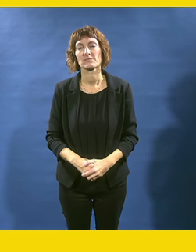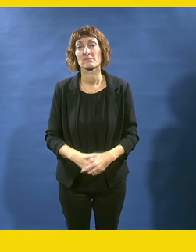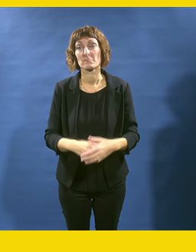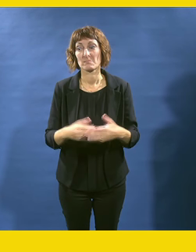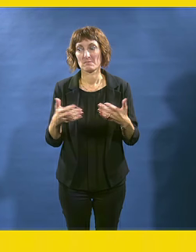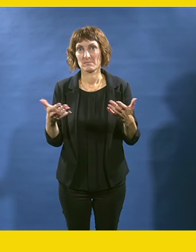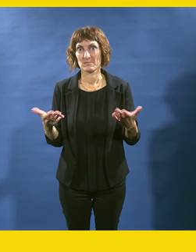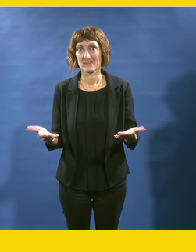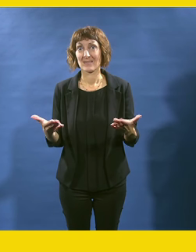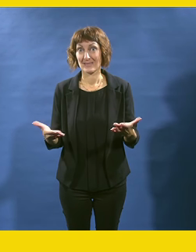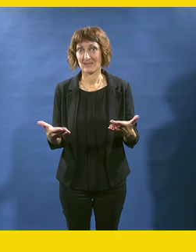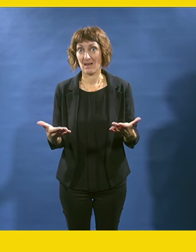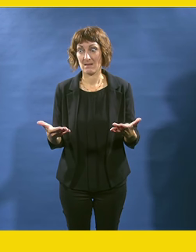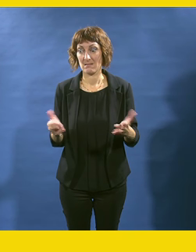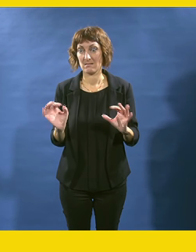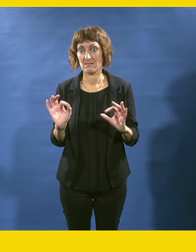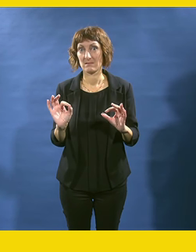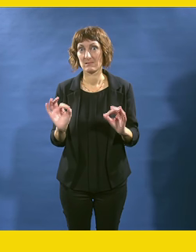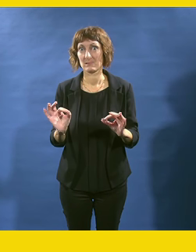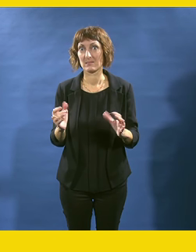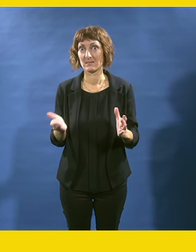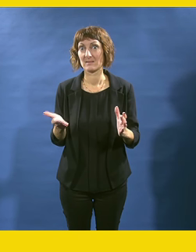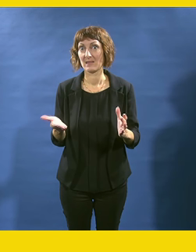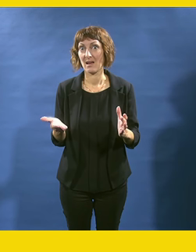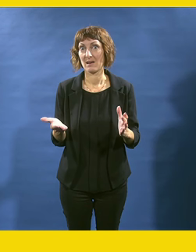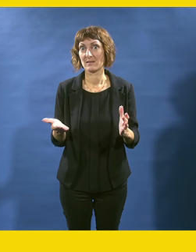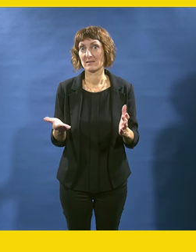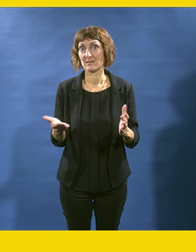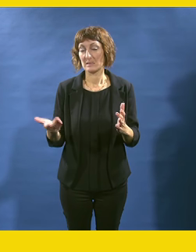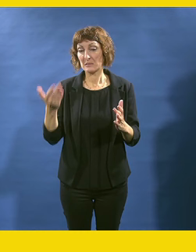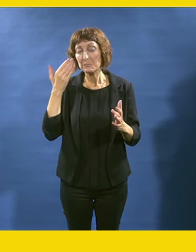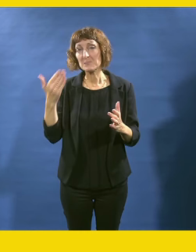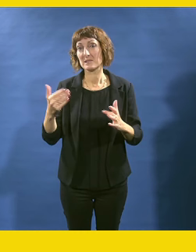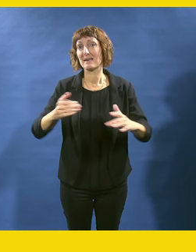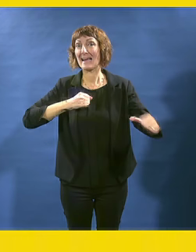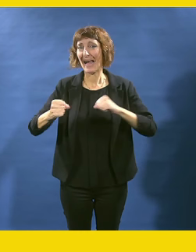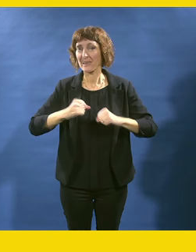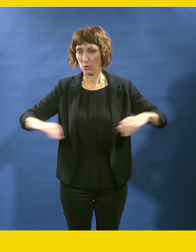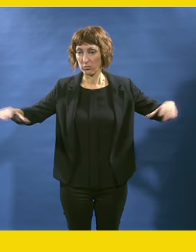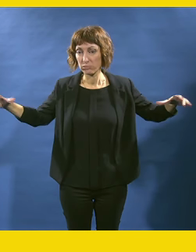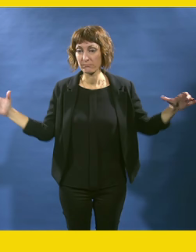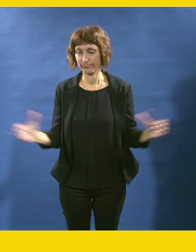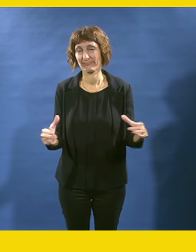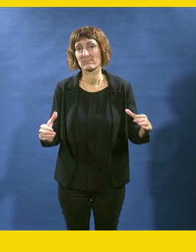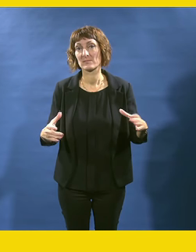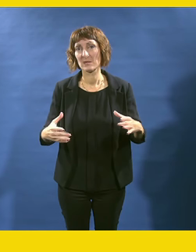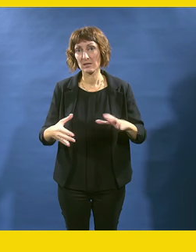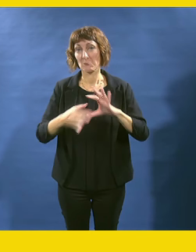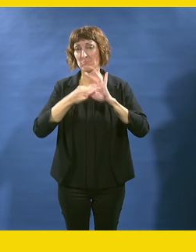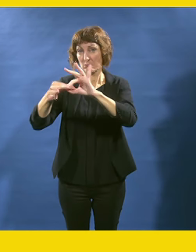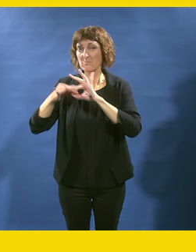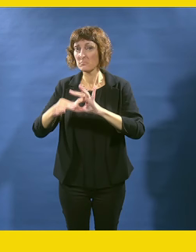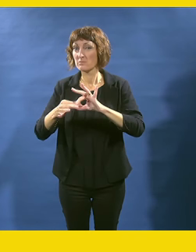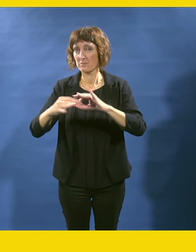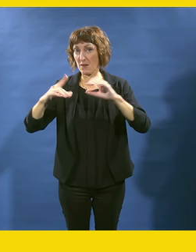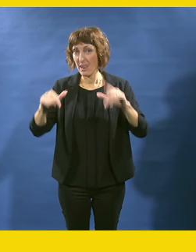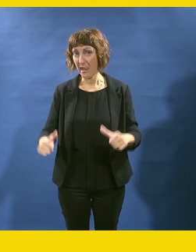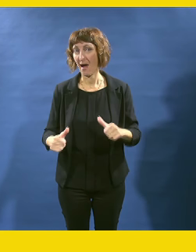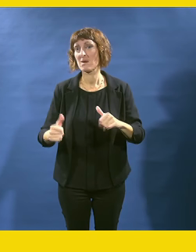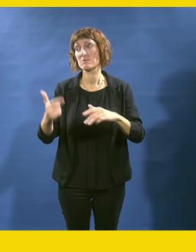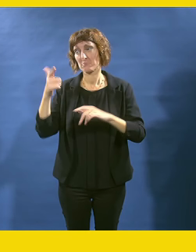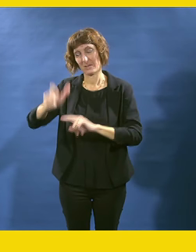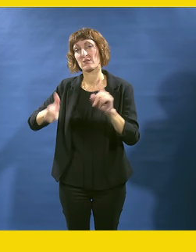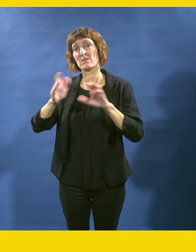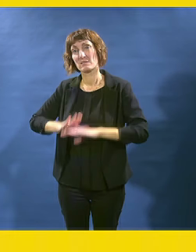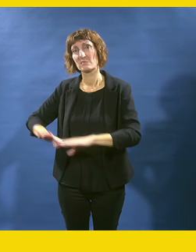Et c'est précisément là, dans l'action massive et unie des féministes, que réside non pas l'espoir,